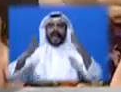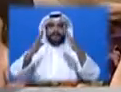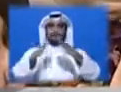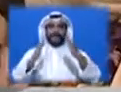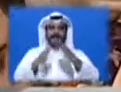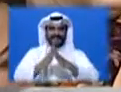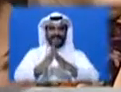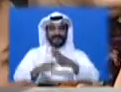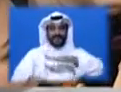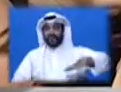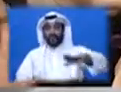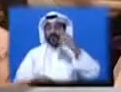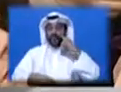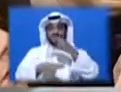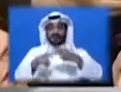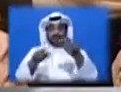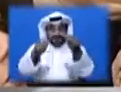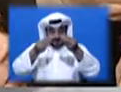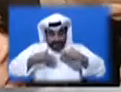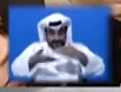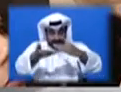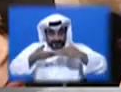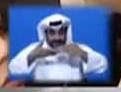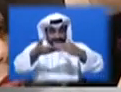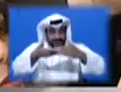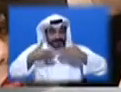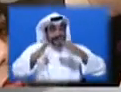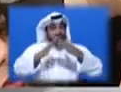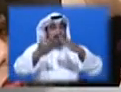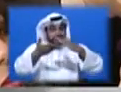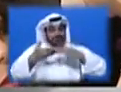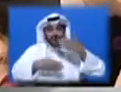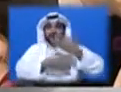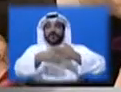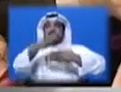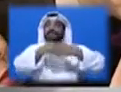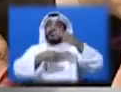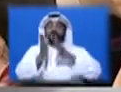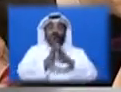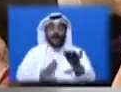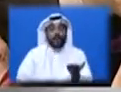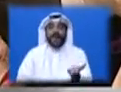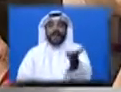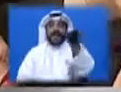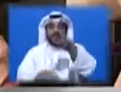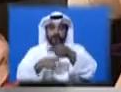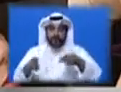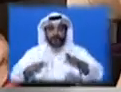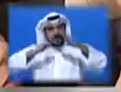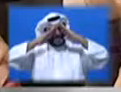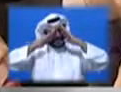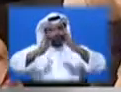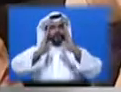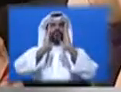لما قدمته دائما من دعم لبناء الكويت ونهضتها. فكل